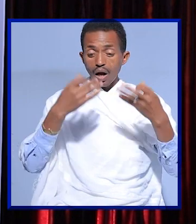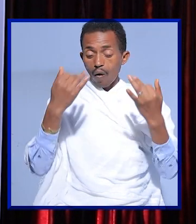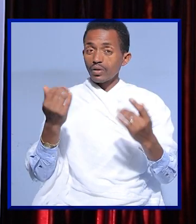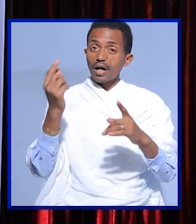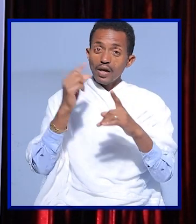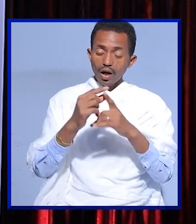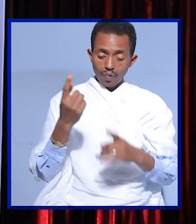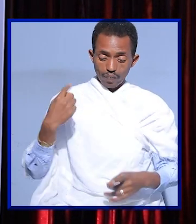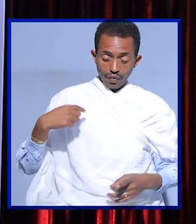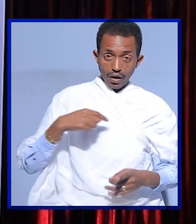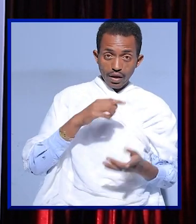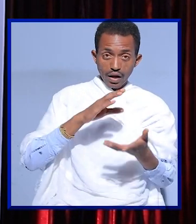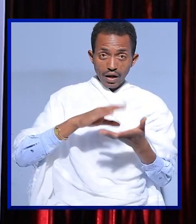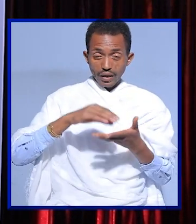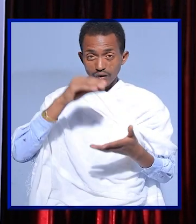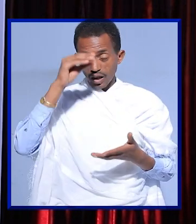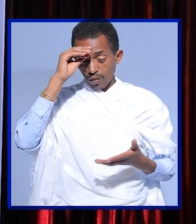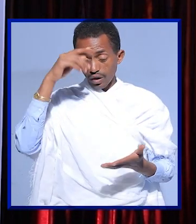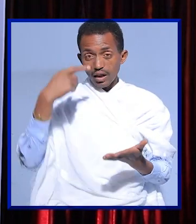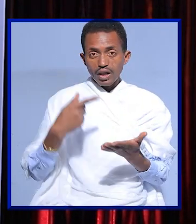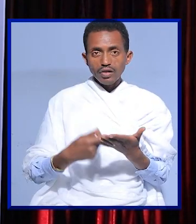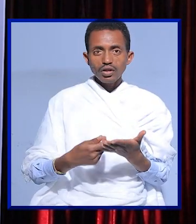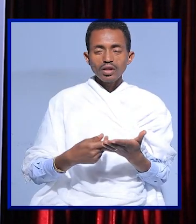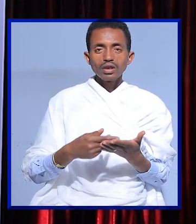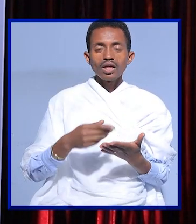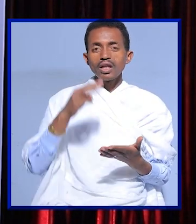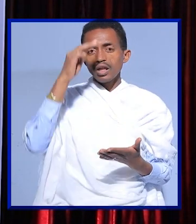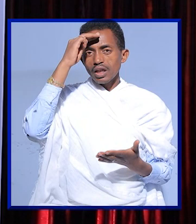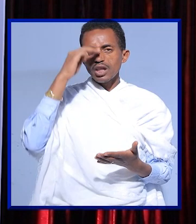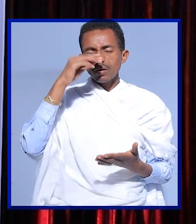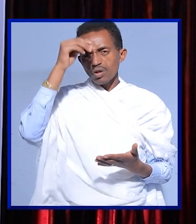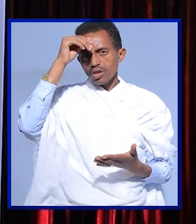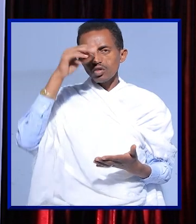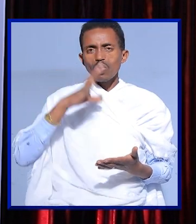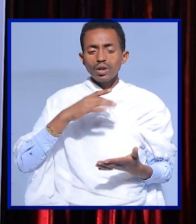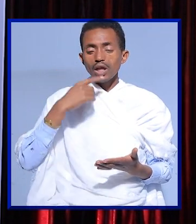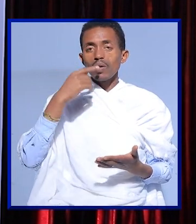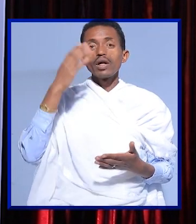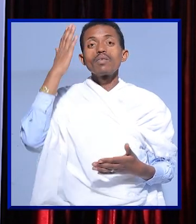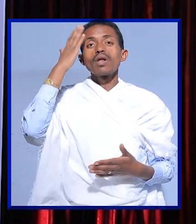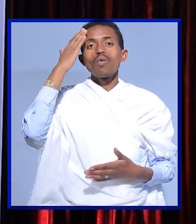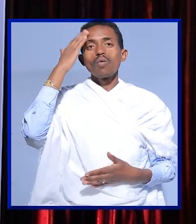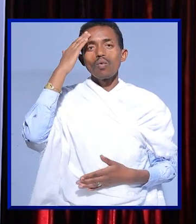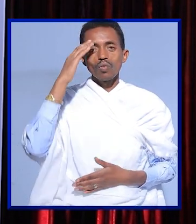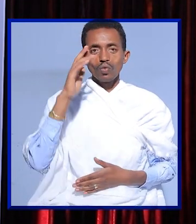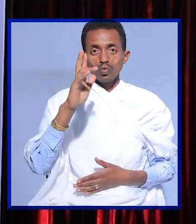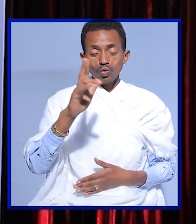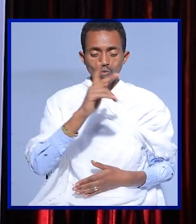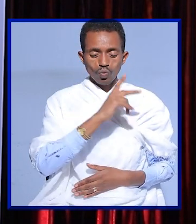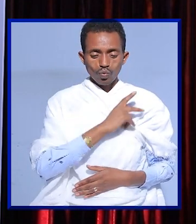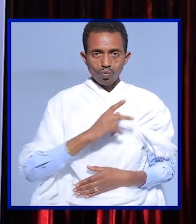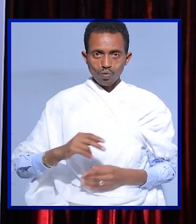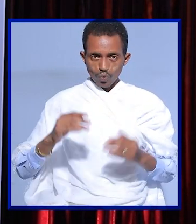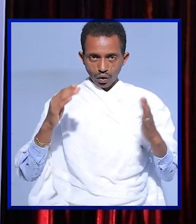ቃሉ ስንሄድ እኒህ ሰባ ሰገል የጥበብ ሰዎች ተብለው የሚታወቁ